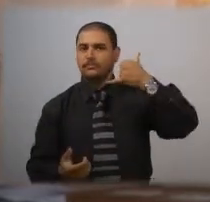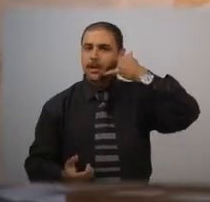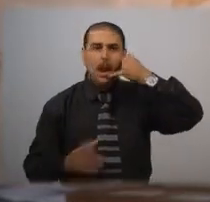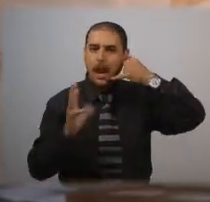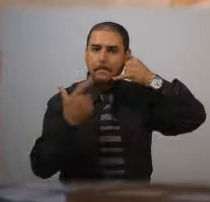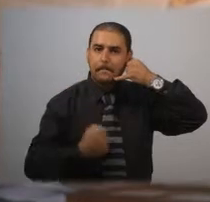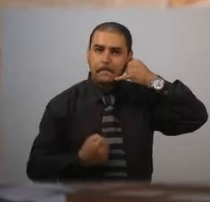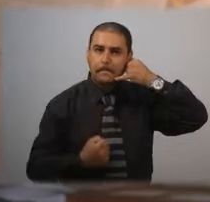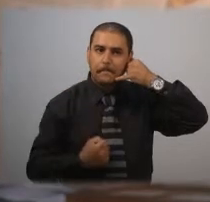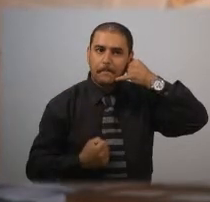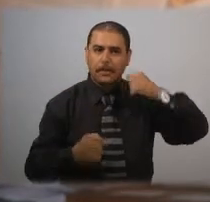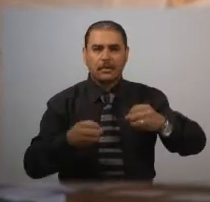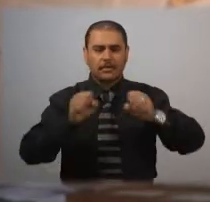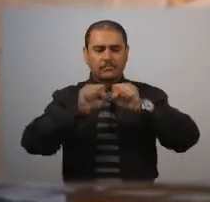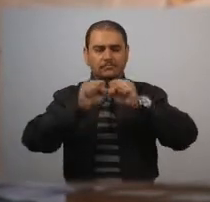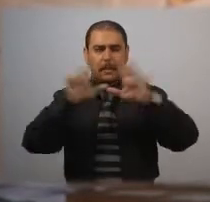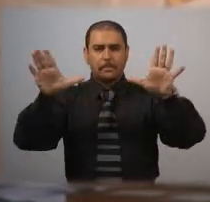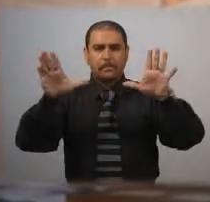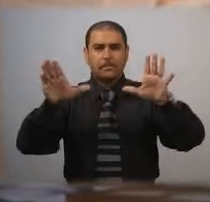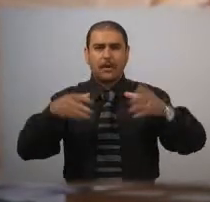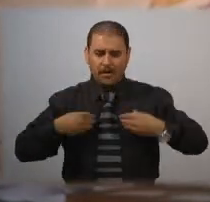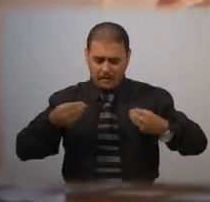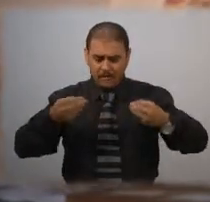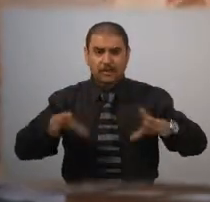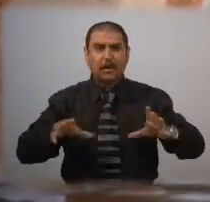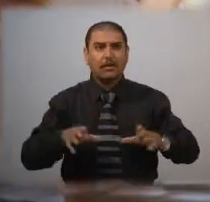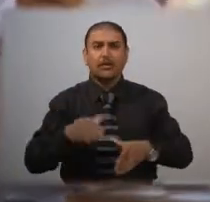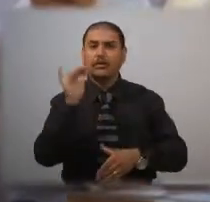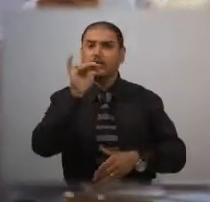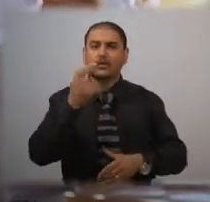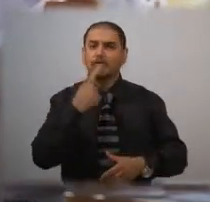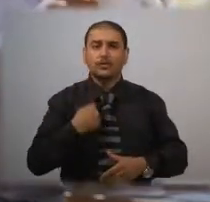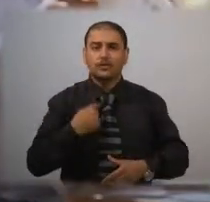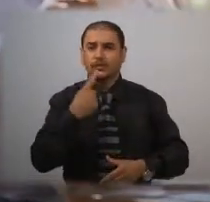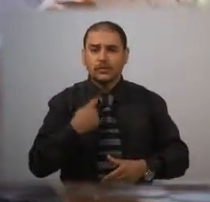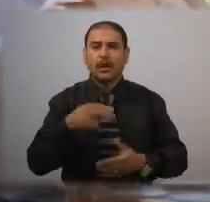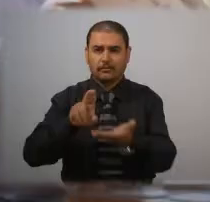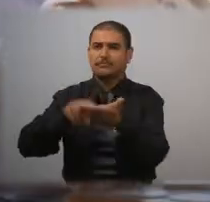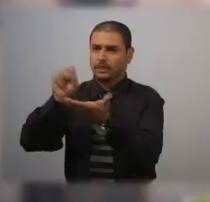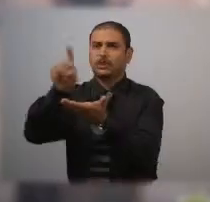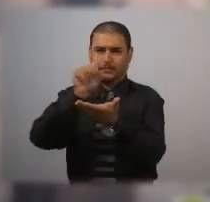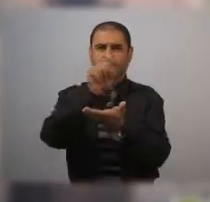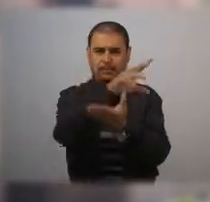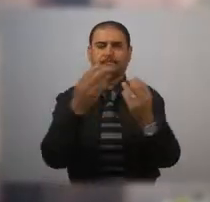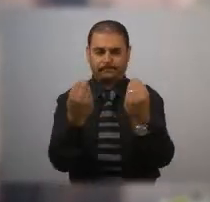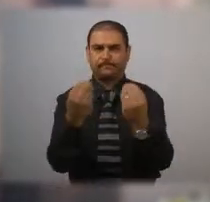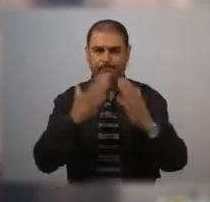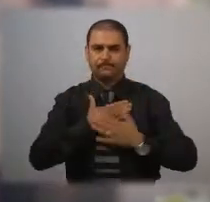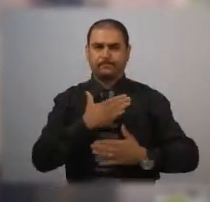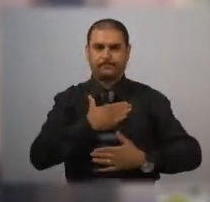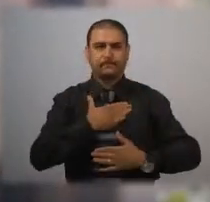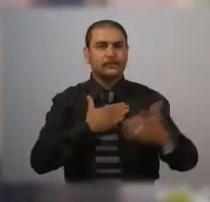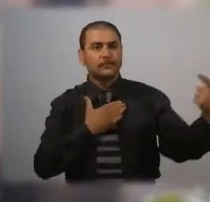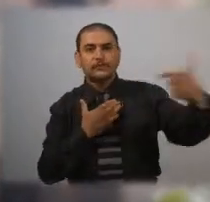الو لا يا زلمه كيف طب هلا هلا ببعث مسجات وبلغ خلاص مش